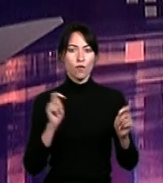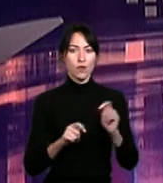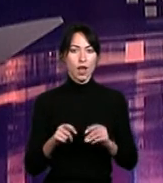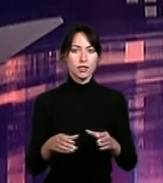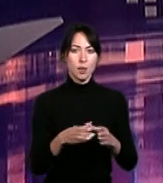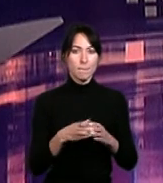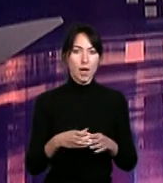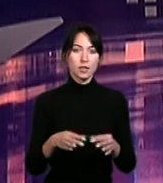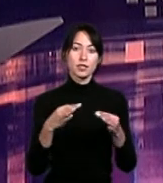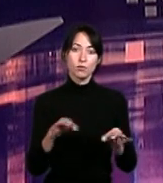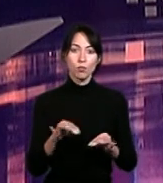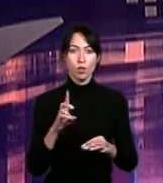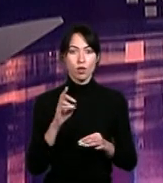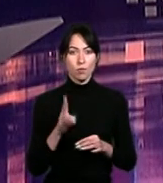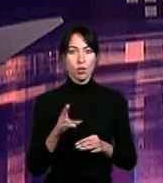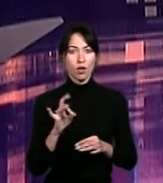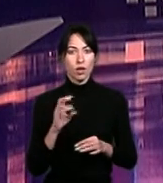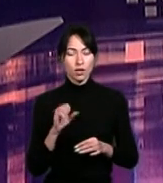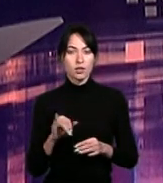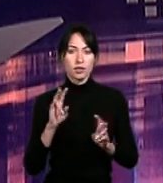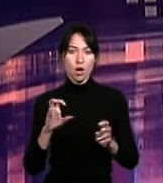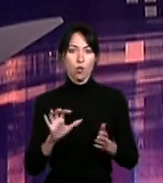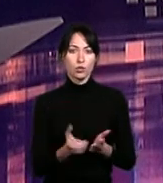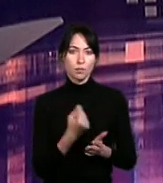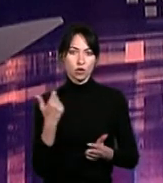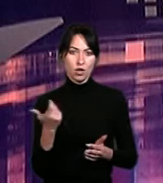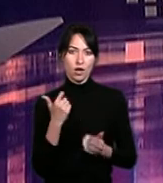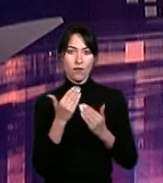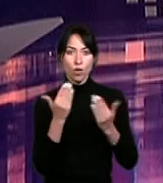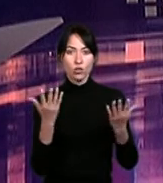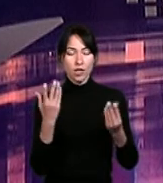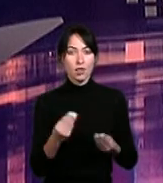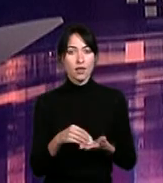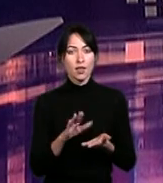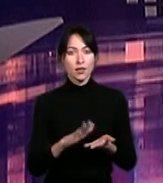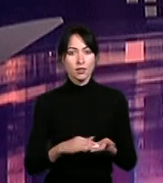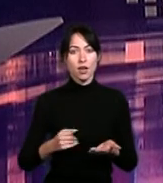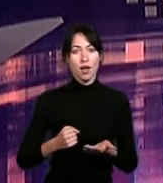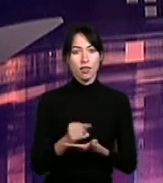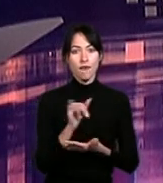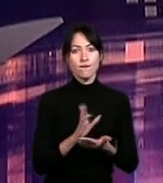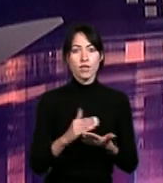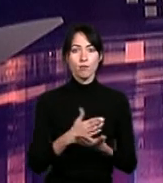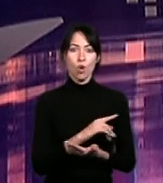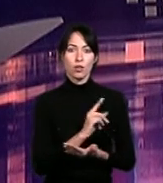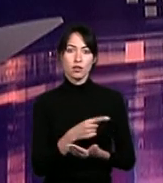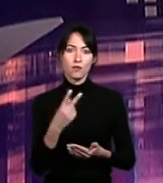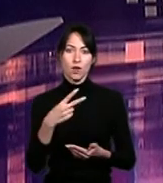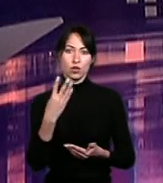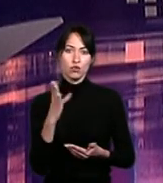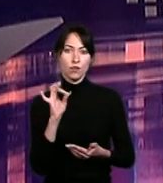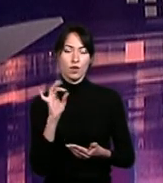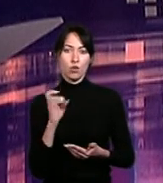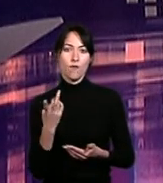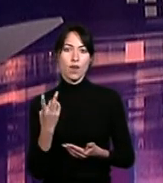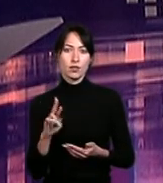партії «Свобода» та блоку Кернеса «Успішний Харків». Останній день реєстрації кандидатів від політсил – 24